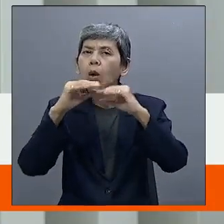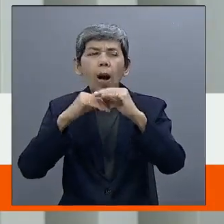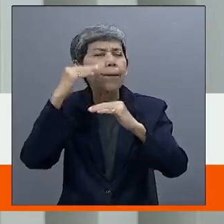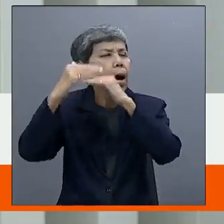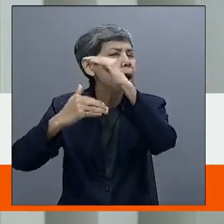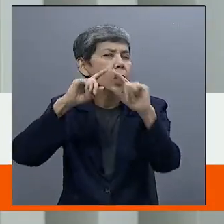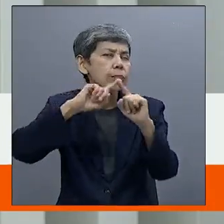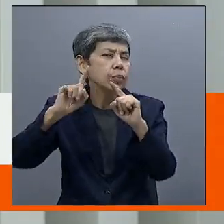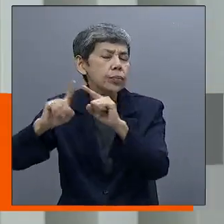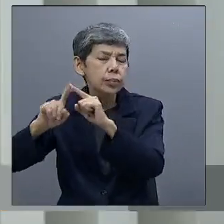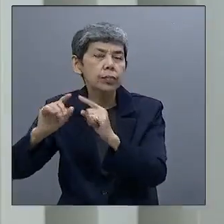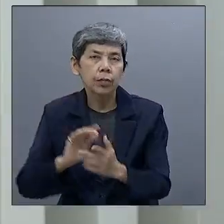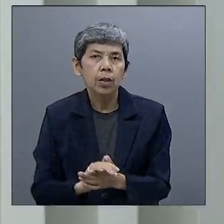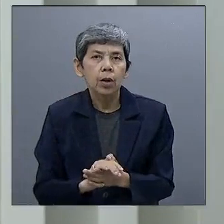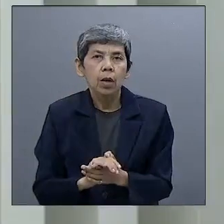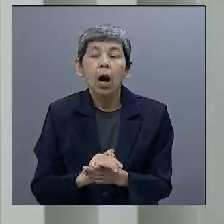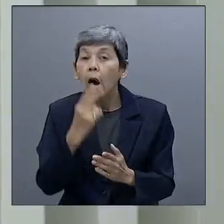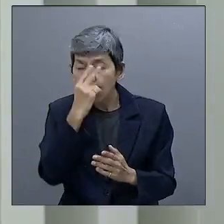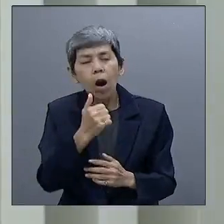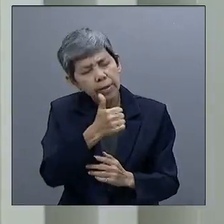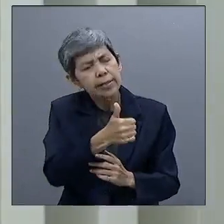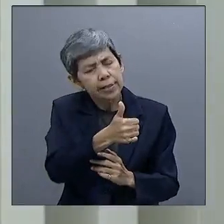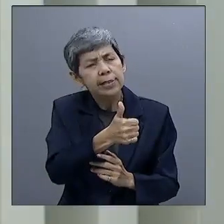เนี่ยนะครับด้านหนึ่งก็โอเค